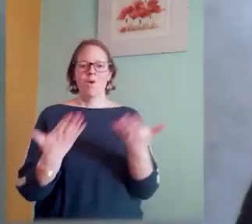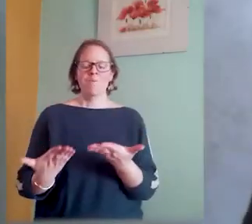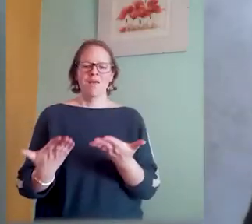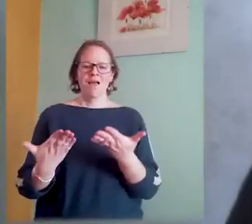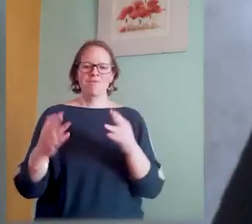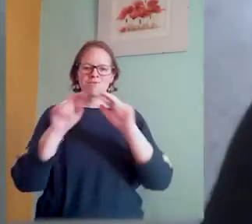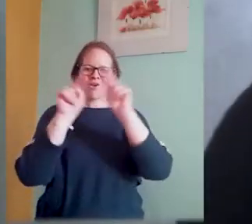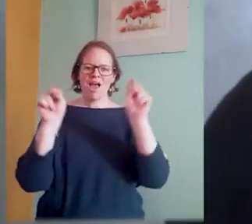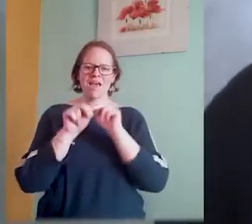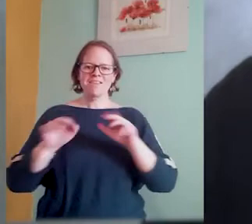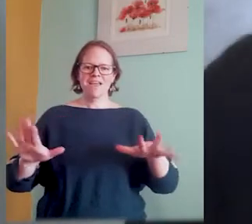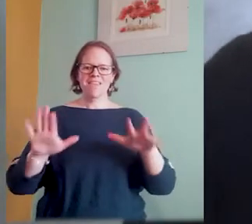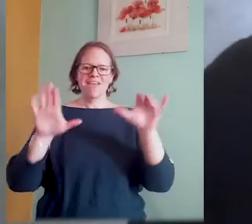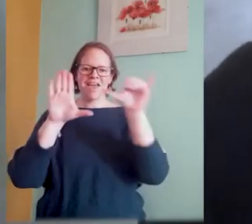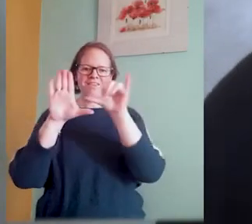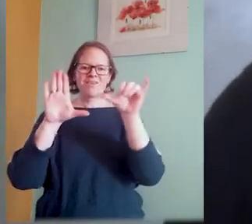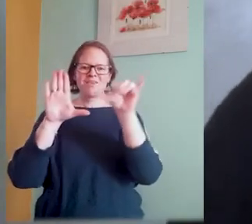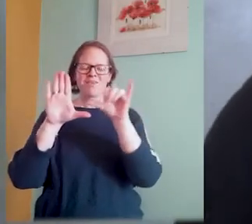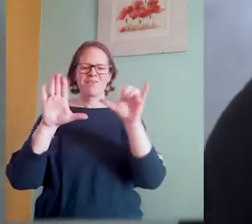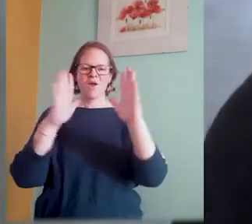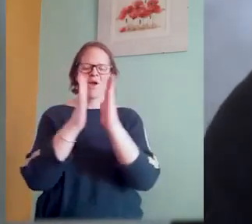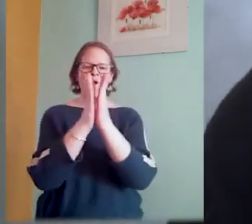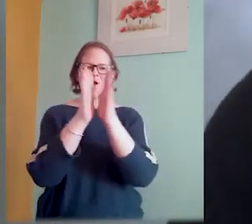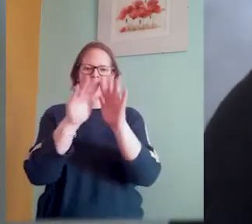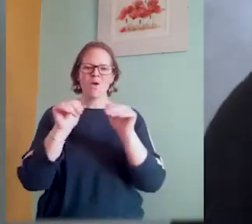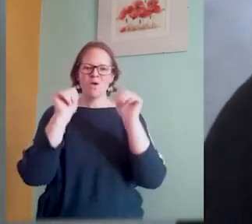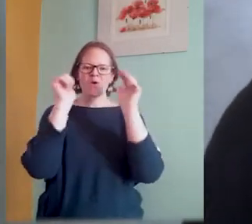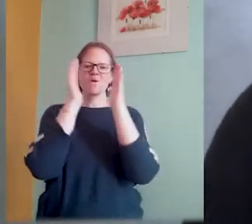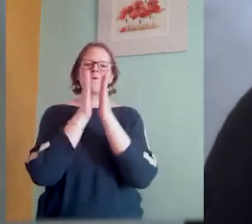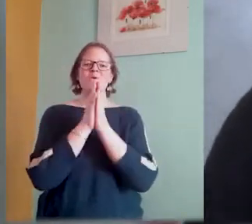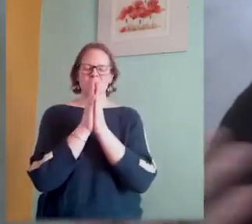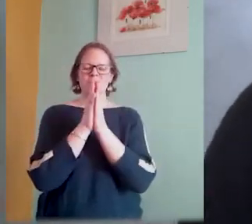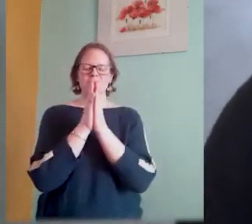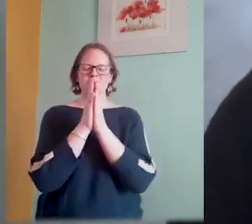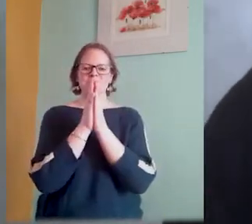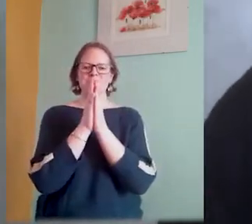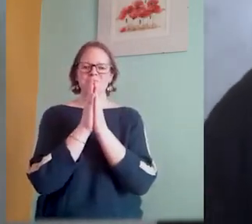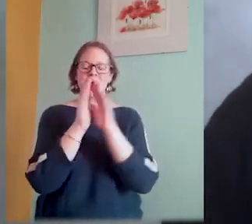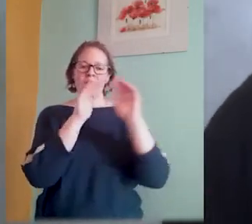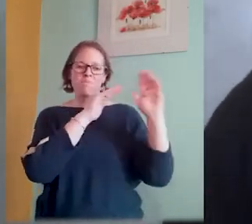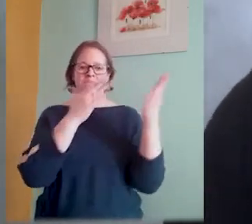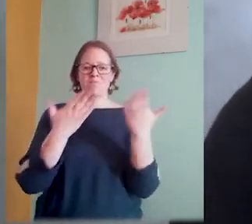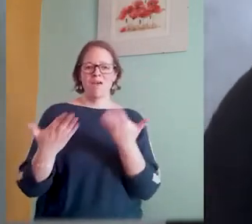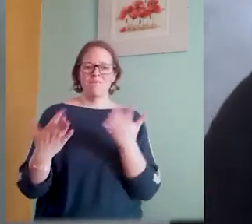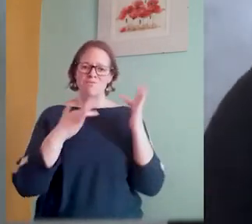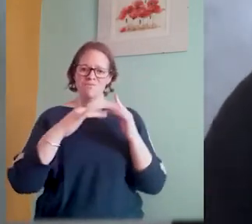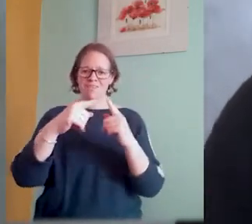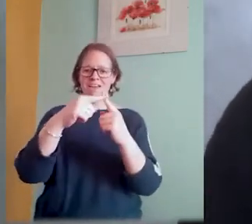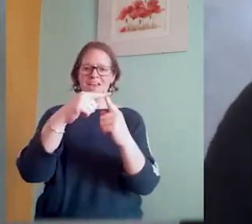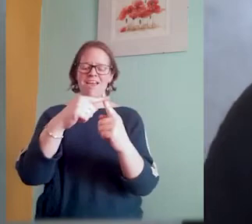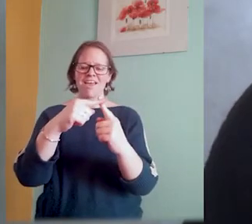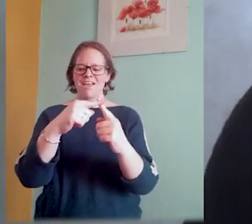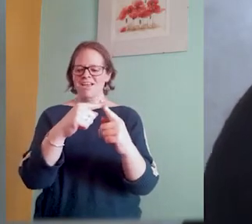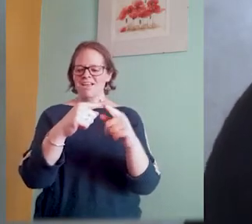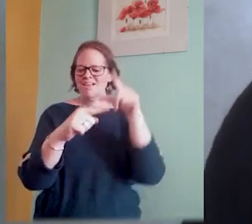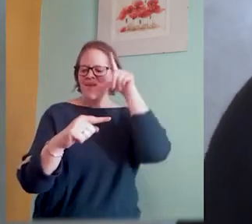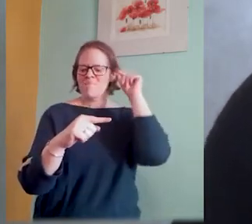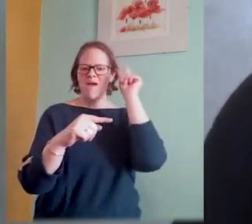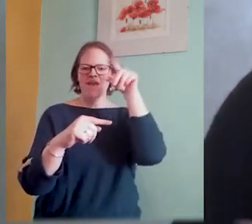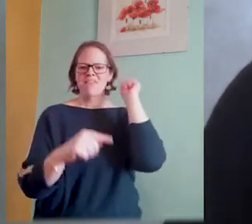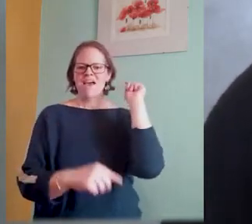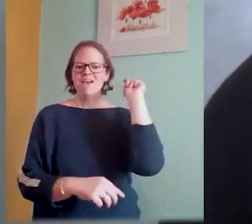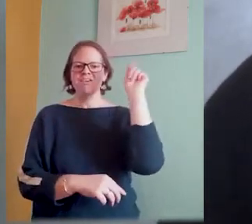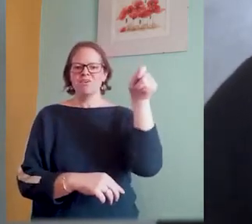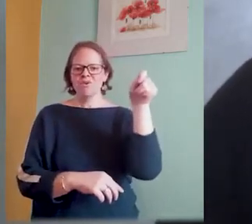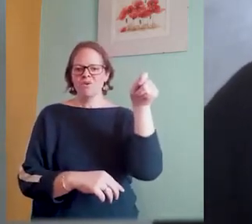Bienvenue sur notre chaîne YouTube pour notre culte en ligne. Bienvenue aux membres de Manage, aux membres de l'église de Hatt,